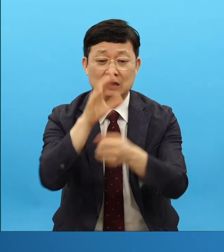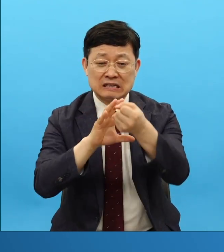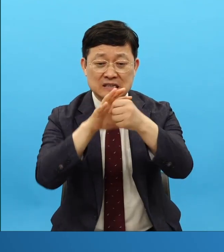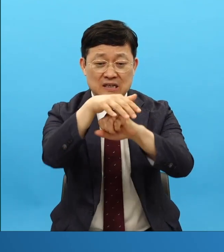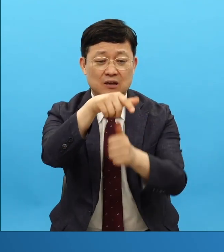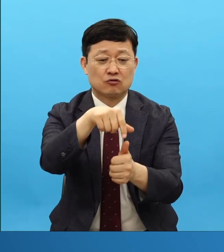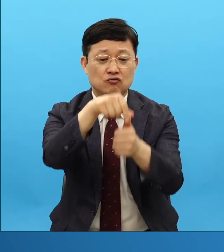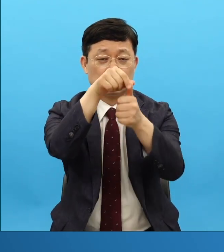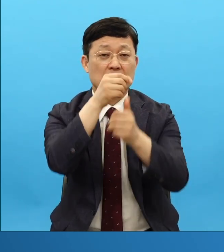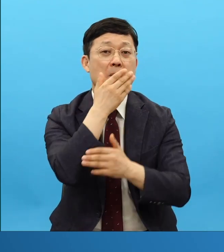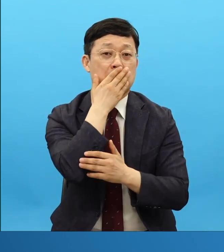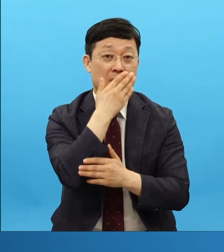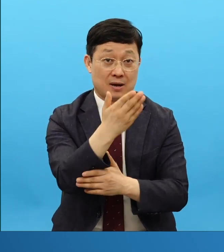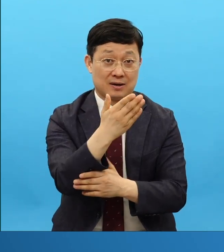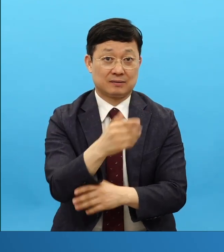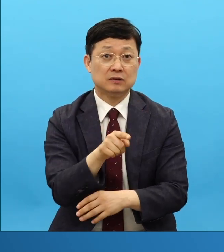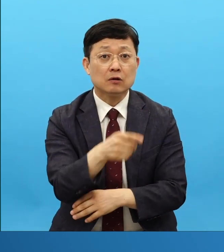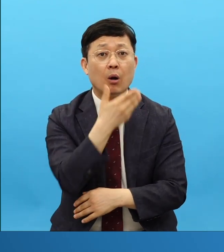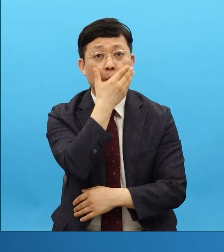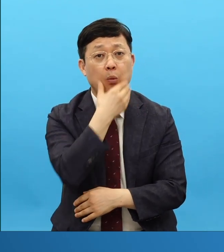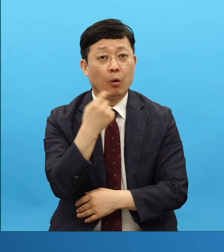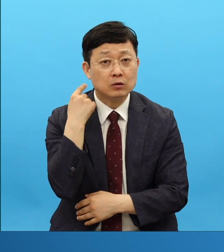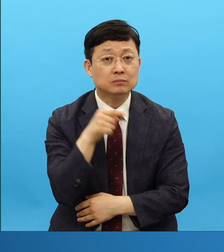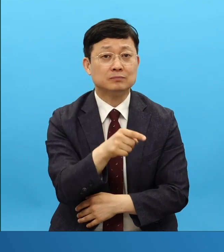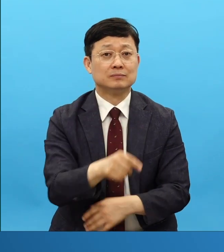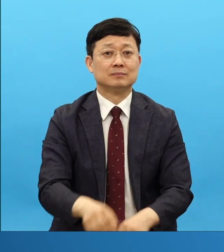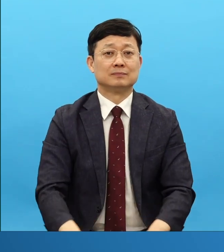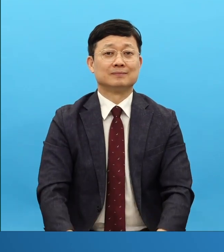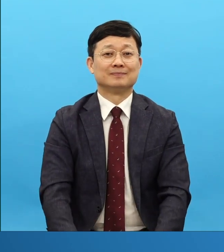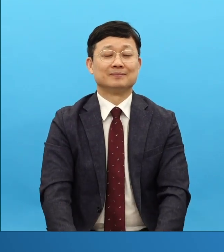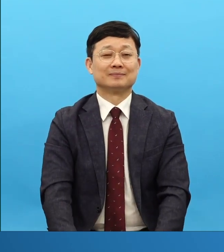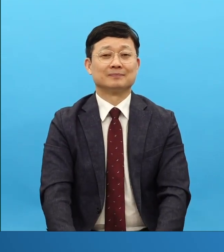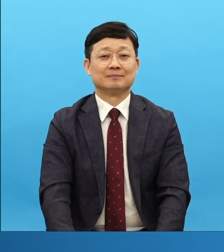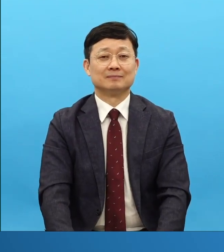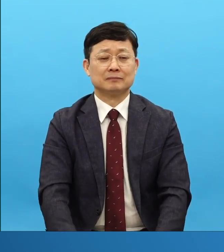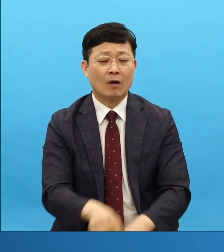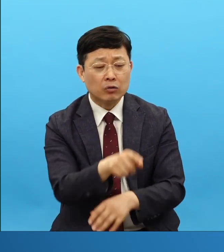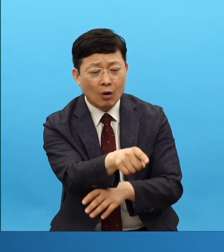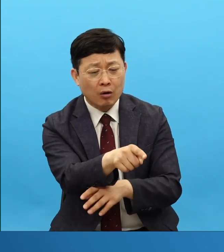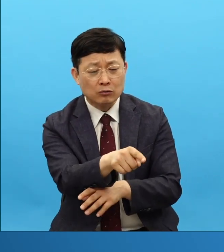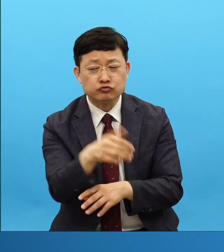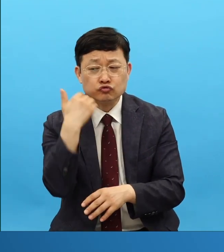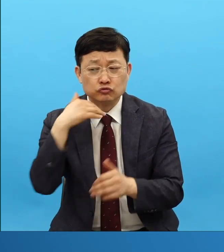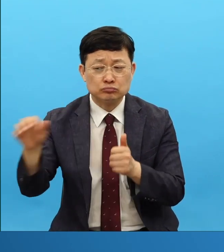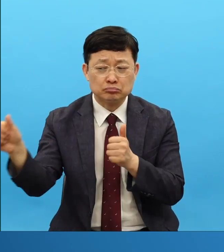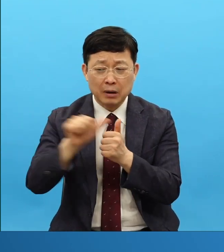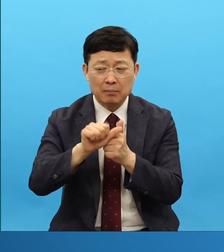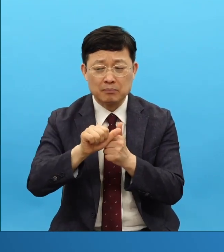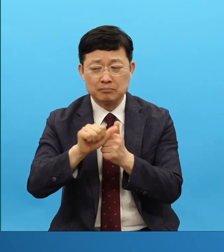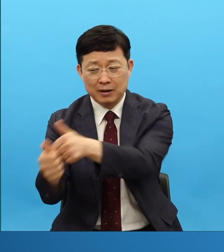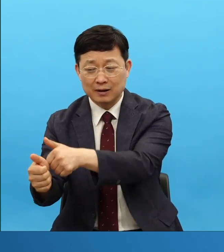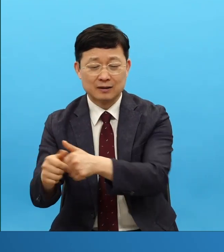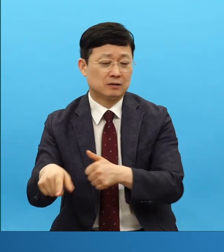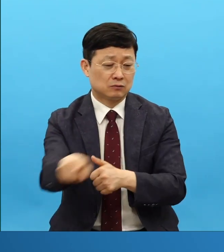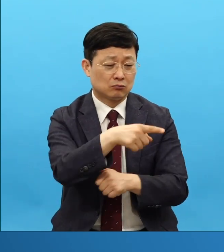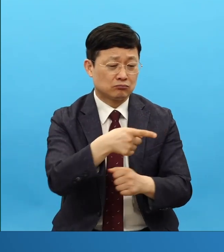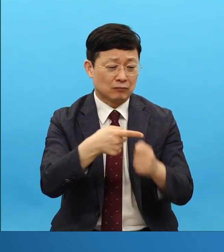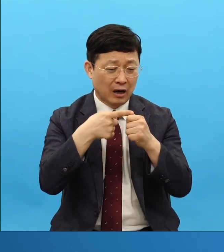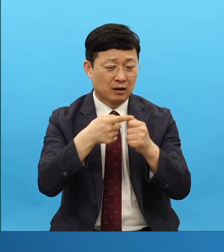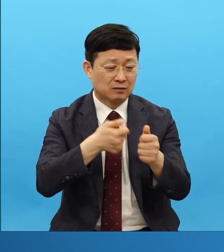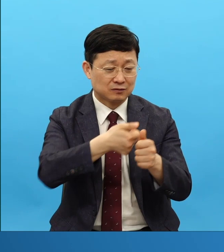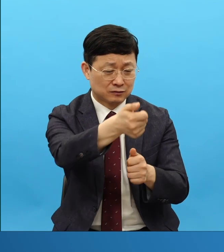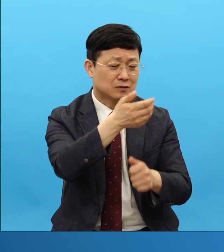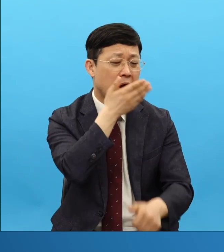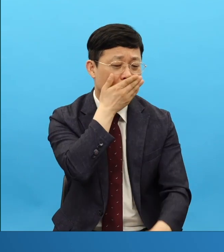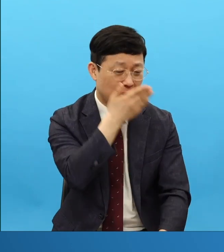살리게 될 거다. You'll be the fount of blessings. 그게 You'll save the 복음 entire 아닙니까? world. That is the gospel. 그래서 너로 능히 당할 자 없이 하겠다. 처음부터 말씀하셨어요. From the beginning, He said,